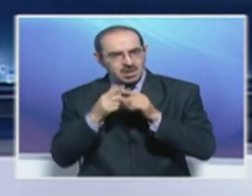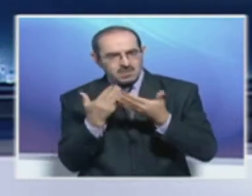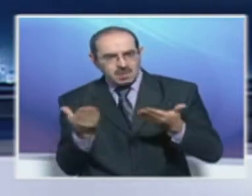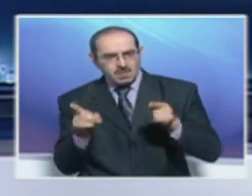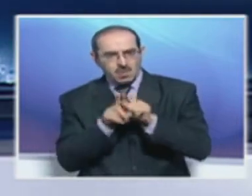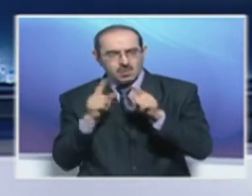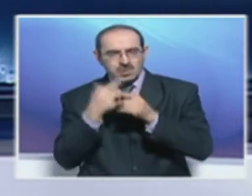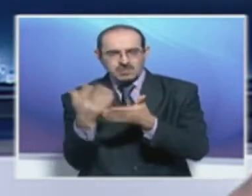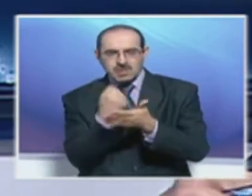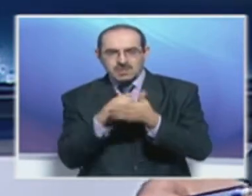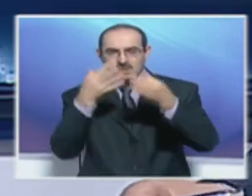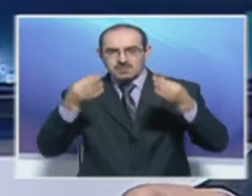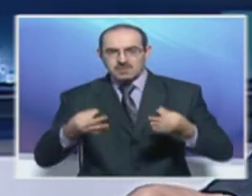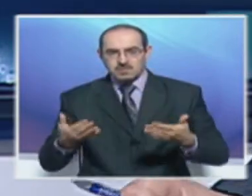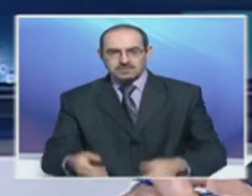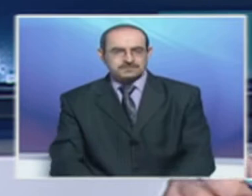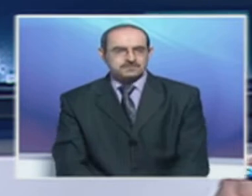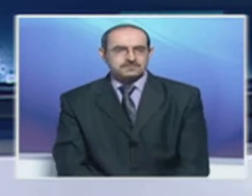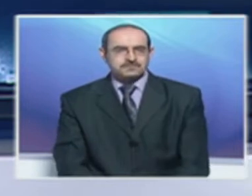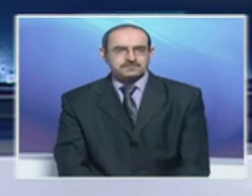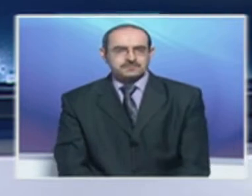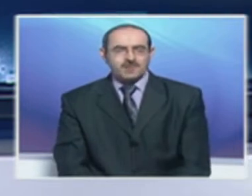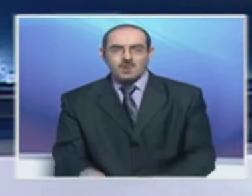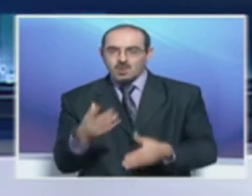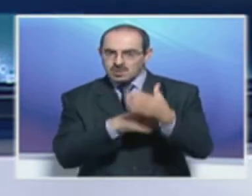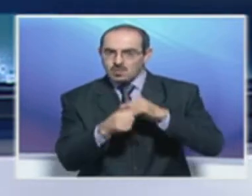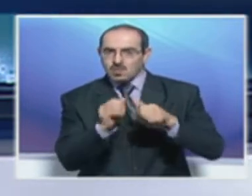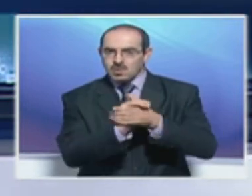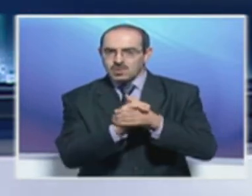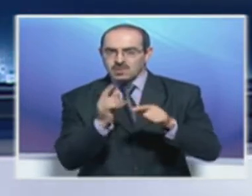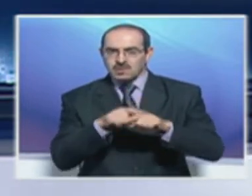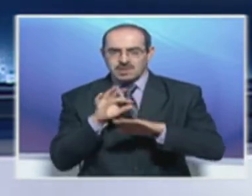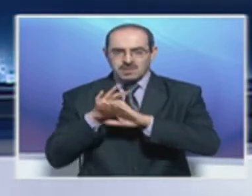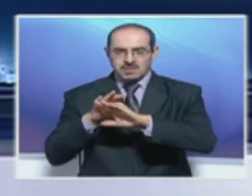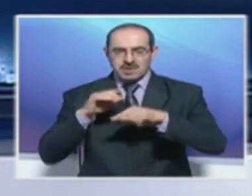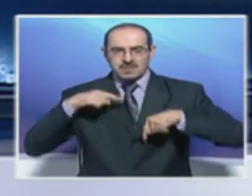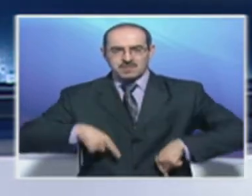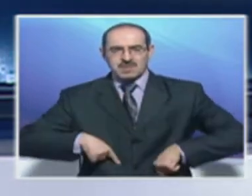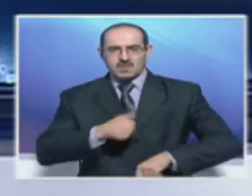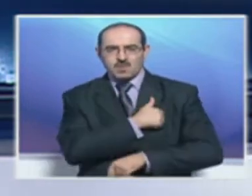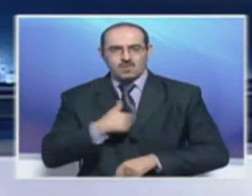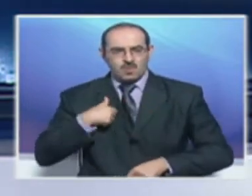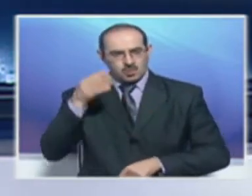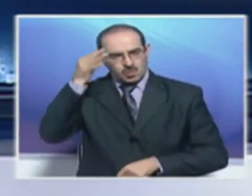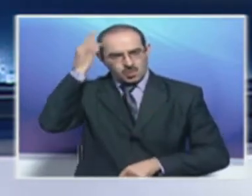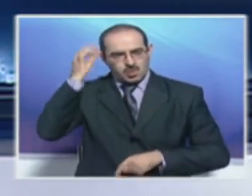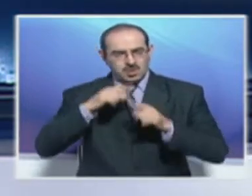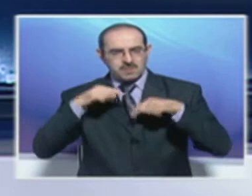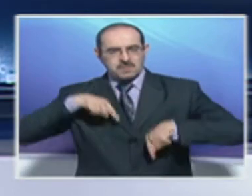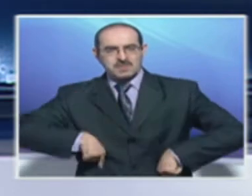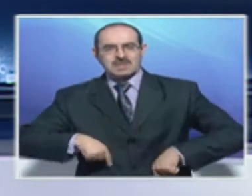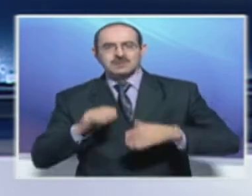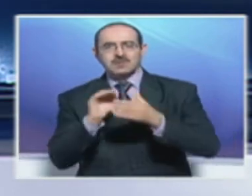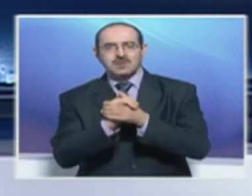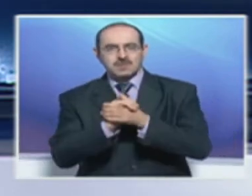والتحصيل الجيد. تعاون دائما. وبدعوة من وزير الشؤون الاجتماعية التونسية، تقوم وزيرة